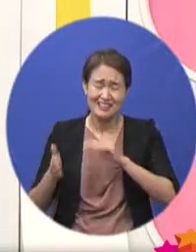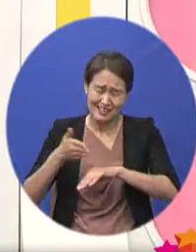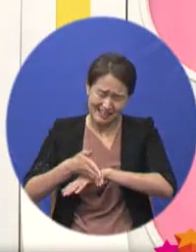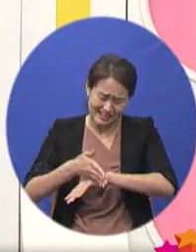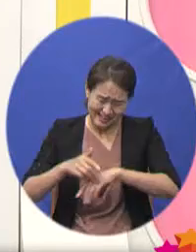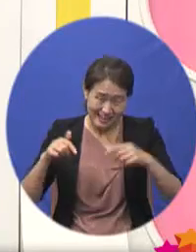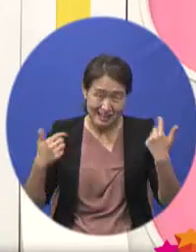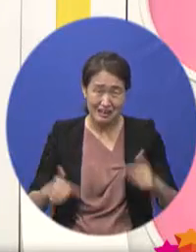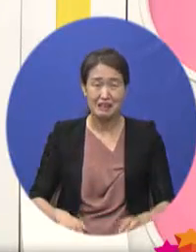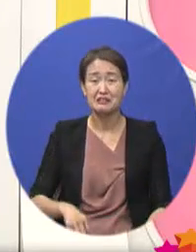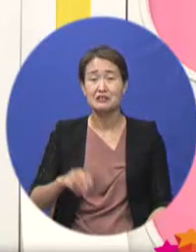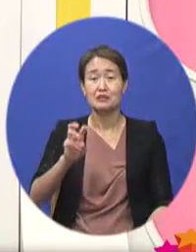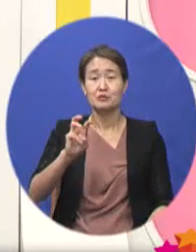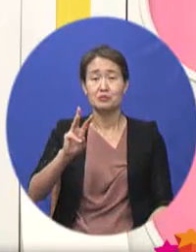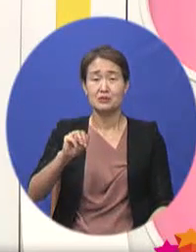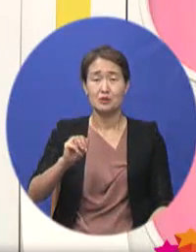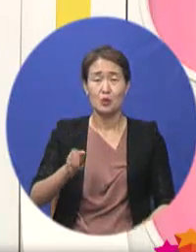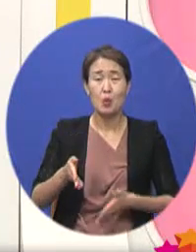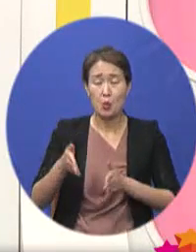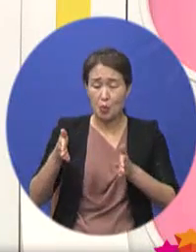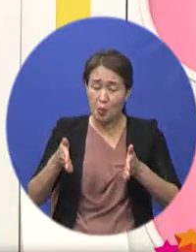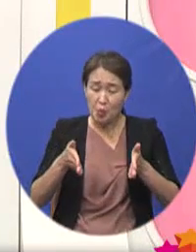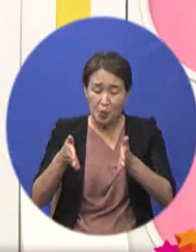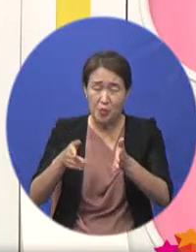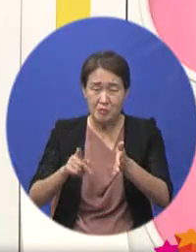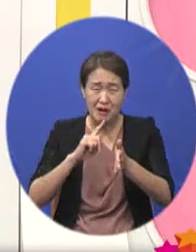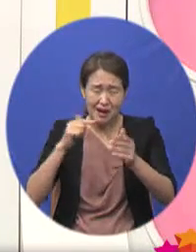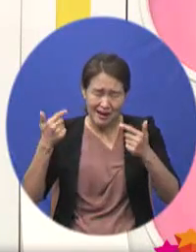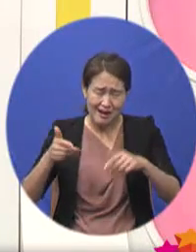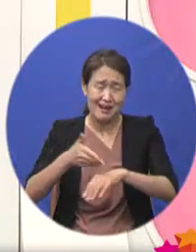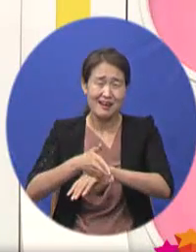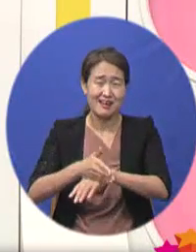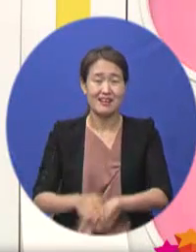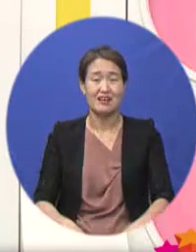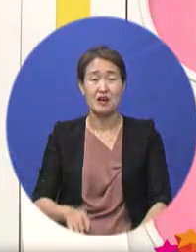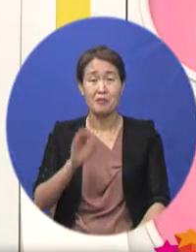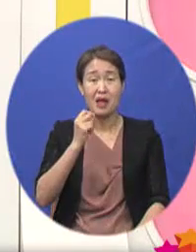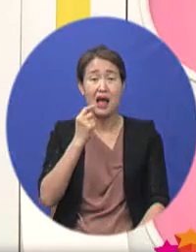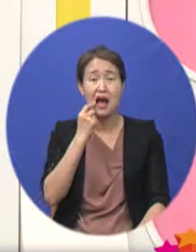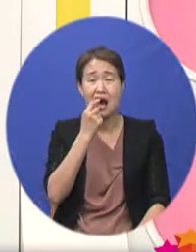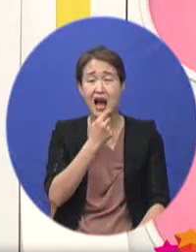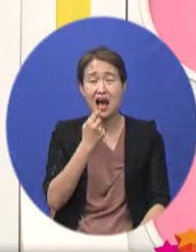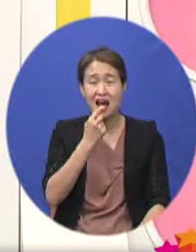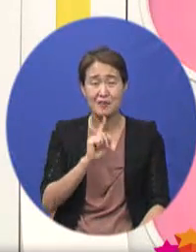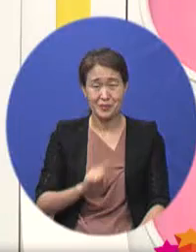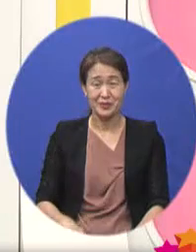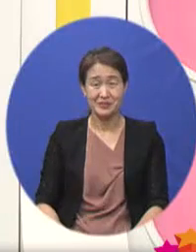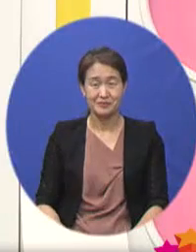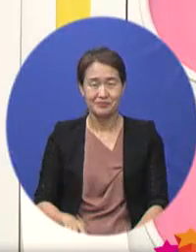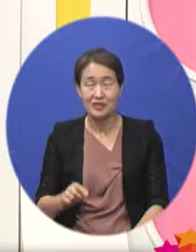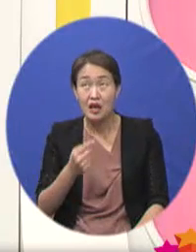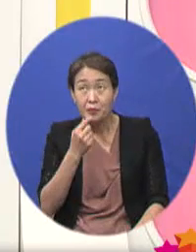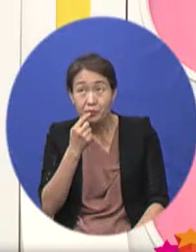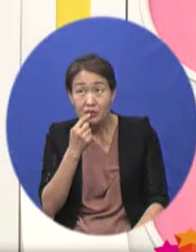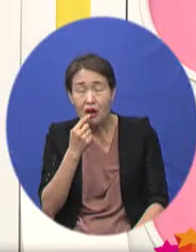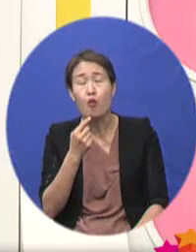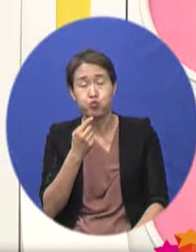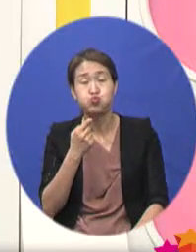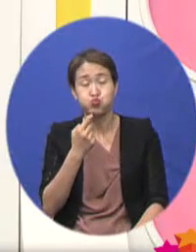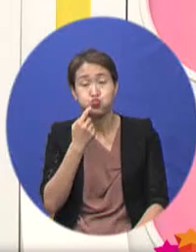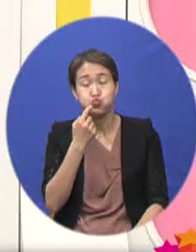그렇더라고요. 30m밖에 안 떨렸는데 지지하고. 어. 네, 그거 지각이고. 네. 미각은 미각? 미각은 그렇지.